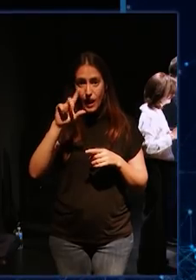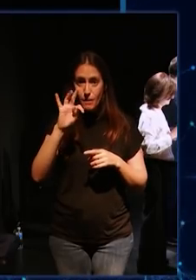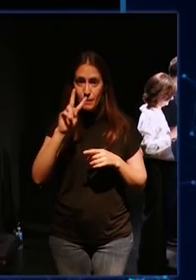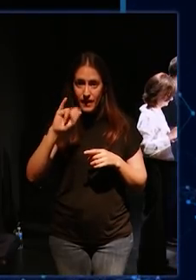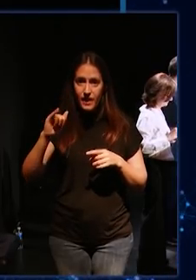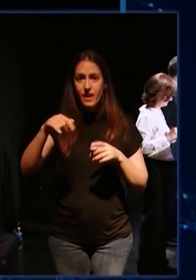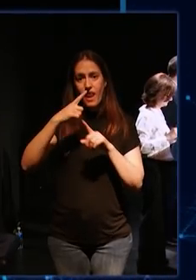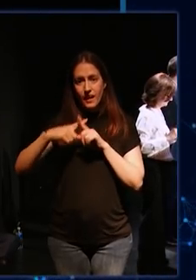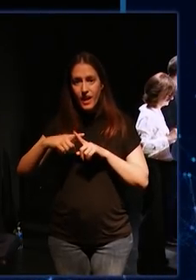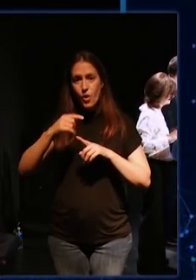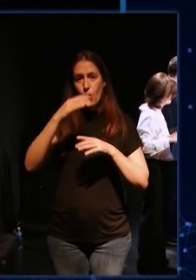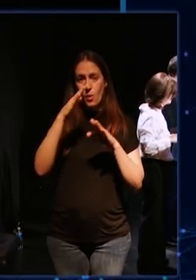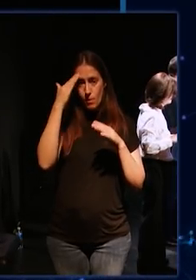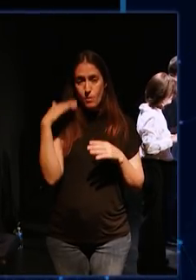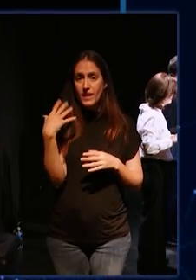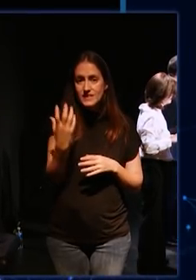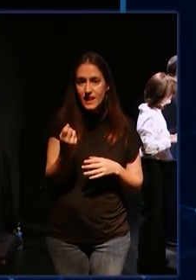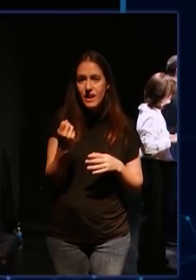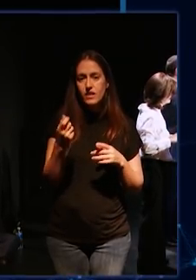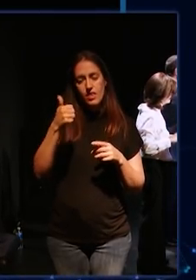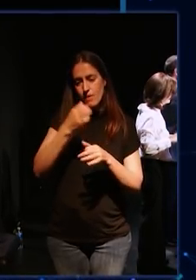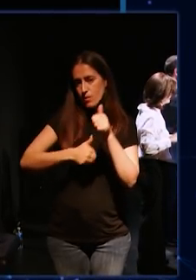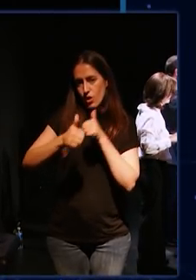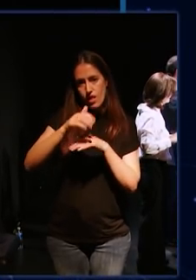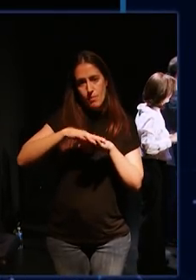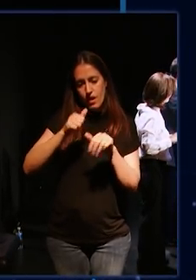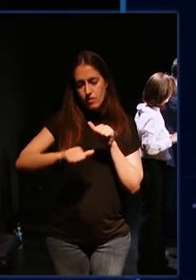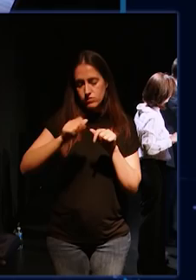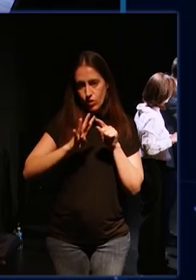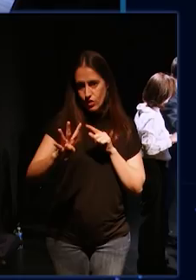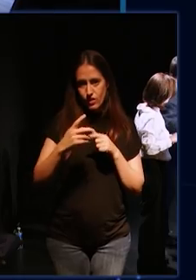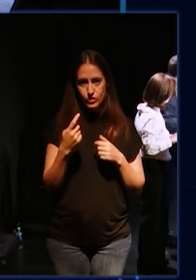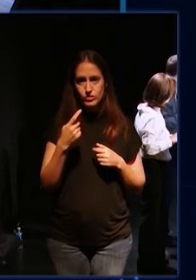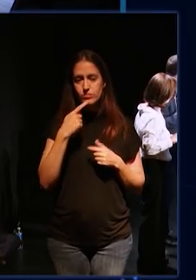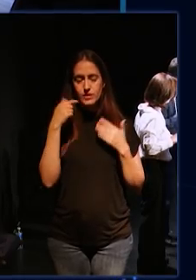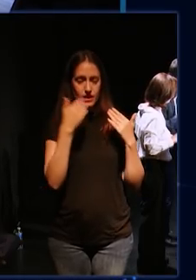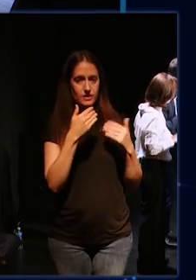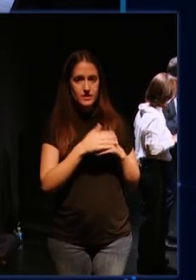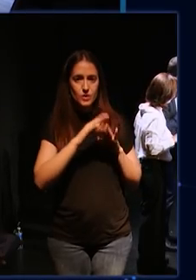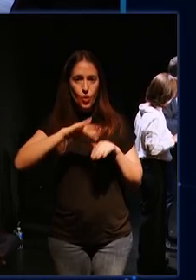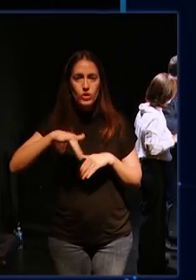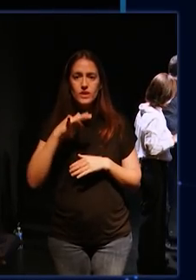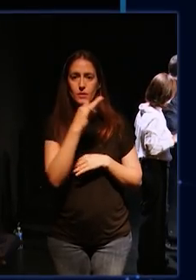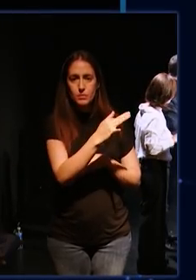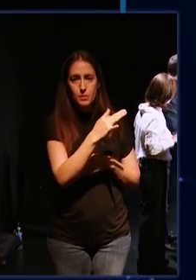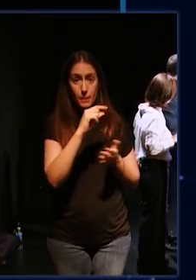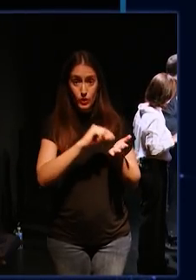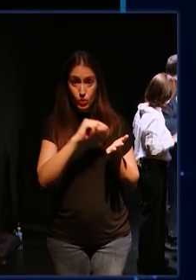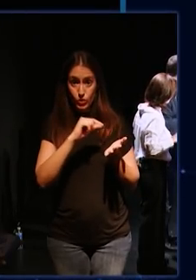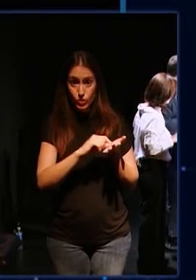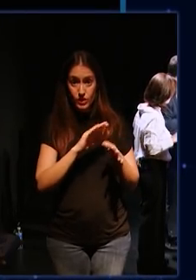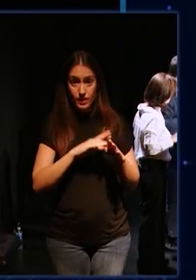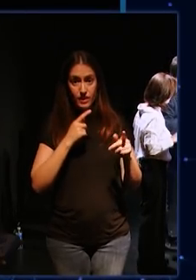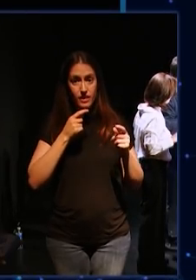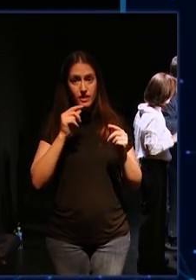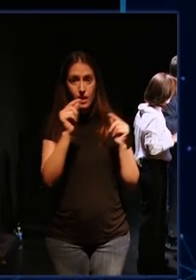mejorar y convertirlos en una prioridad en el siguiente periodo. Moltes gràcies. L'últim minut del debat d'avui és